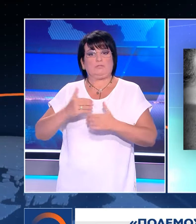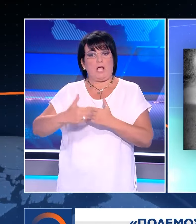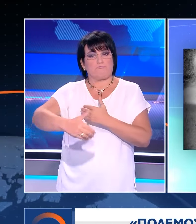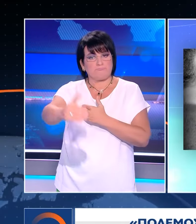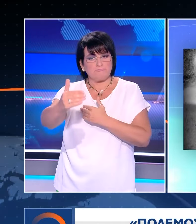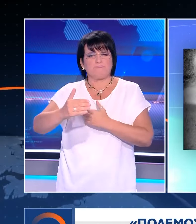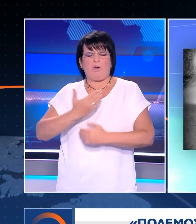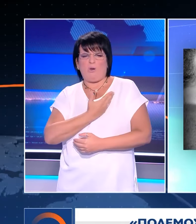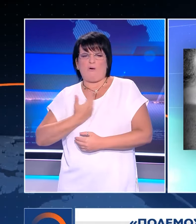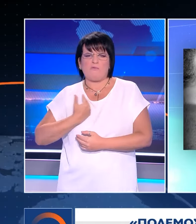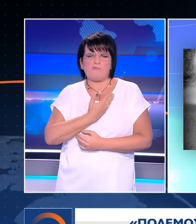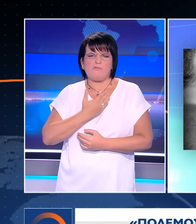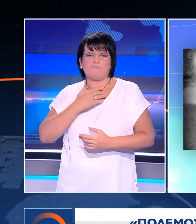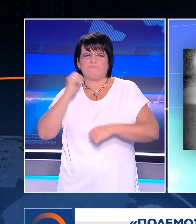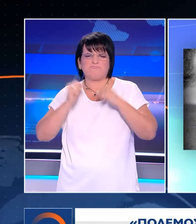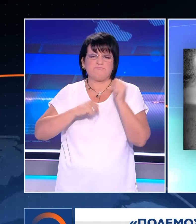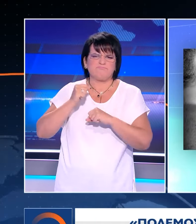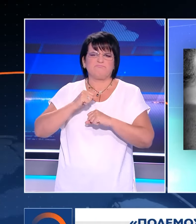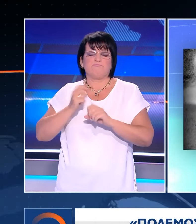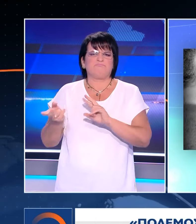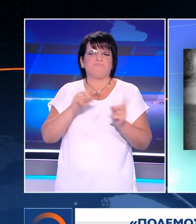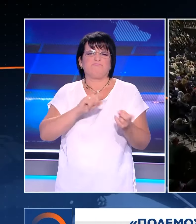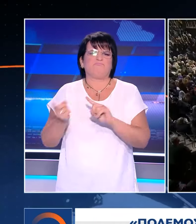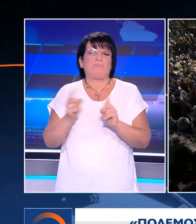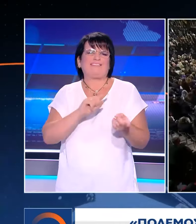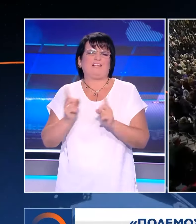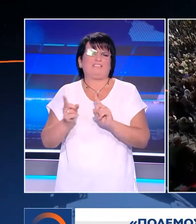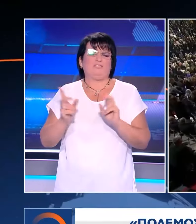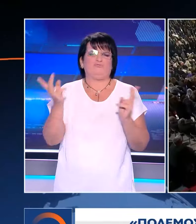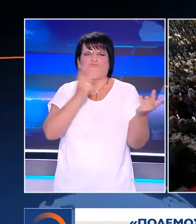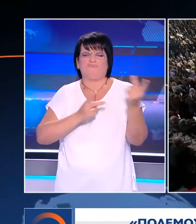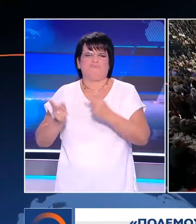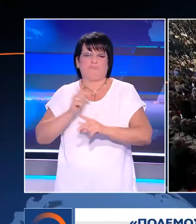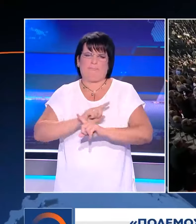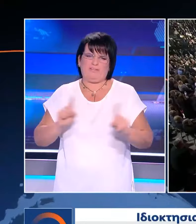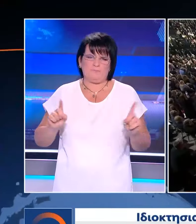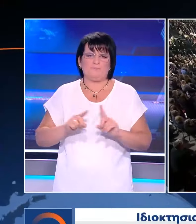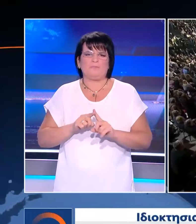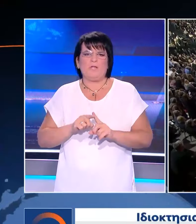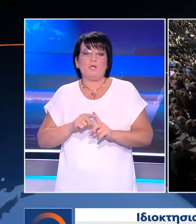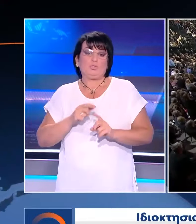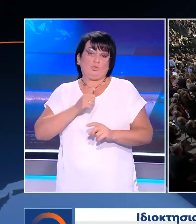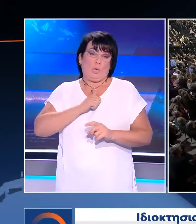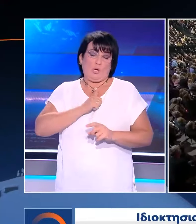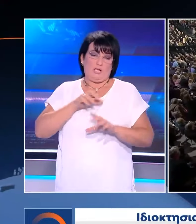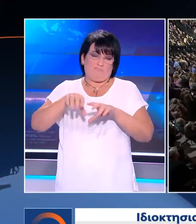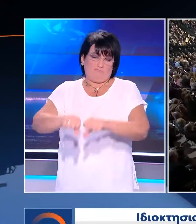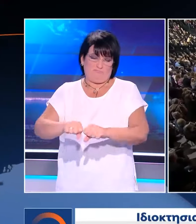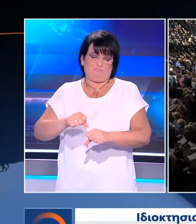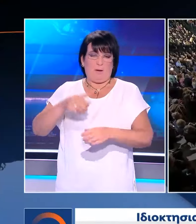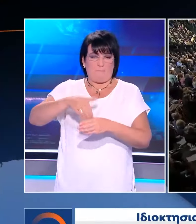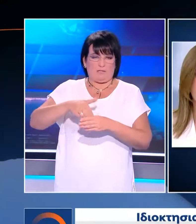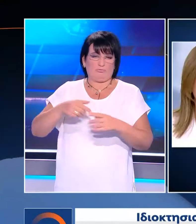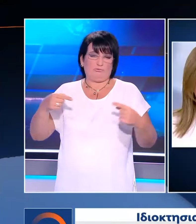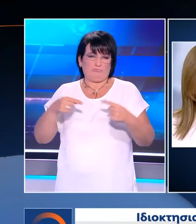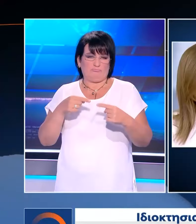στα τις διχαστικές τοποθετήσεις ένθεν κακείθεν ιδιοκτησιακές λογικές βλέπουν πίσω από την ανάρτηση κασελάκη εσωκομματικοί του